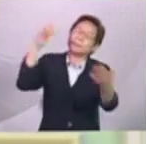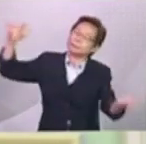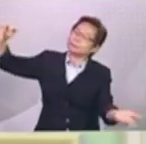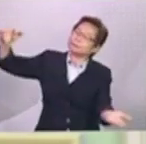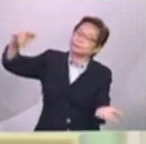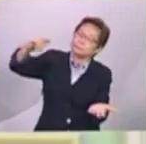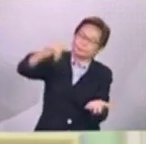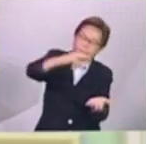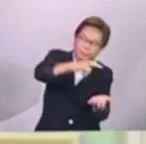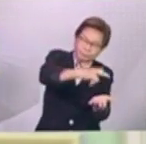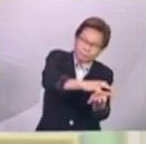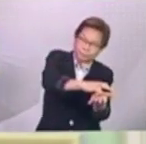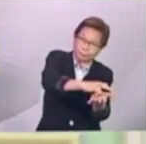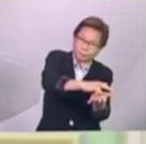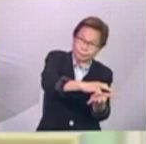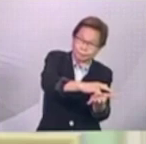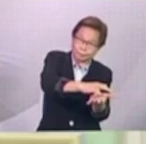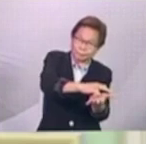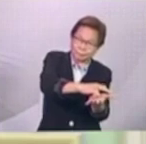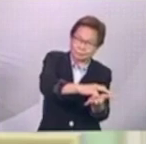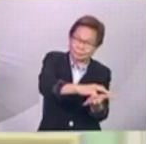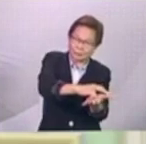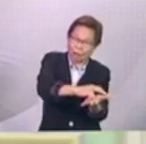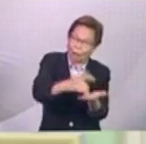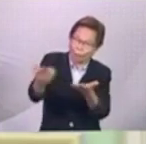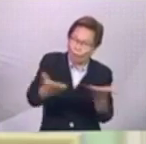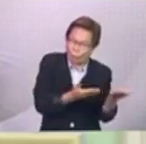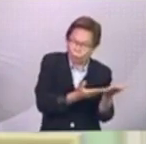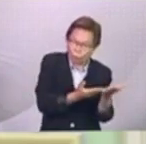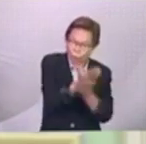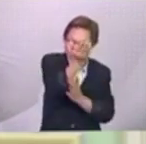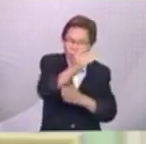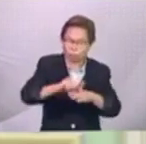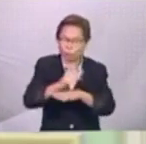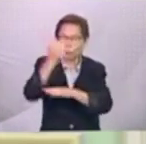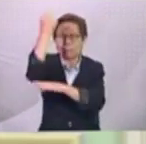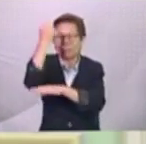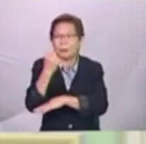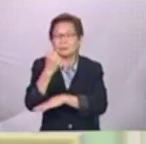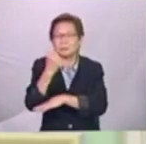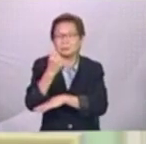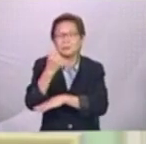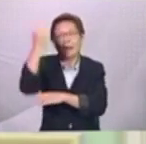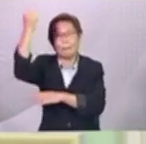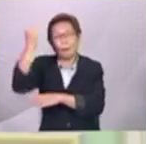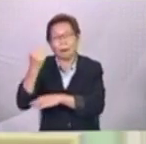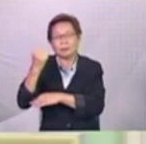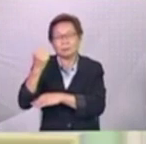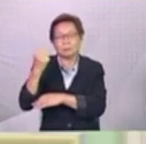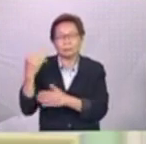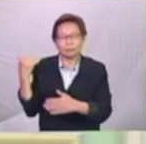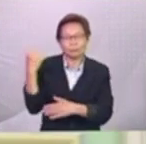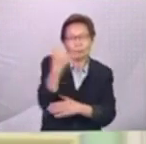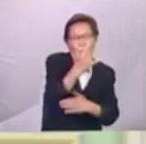di lapangan terbang, mereka akan dibawa terus dengan menggunakan bas ke pusat-pusat